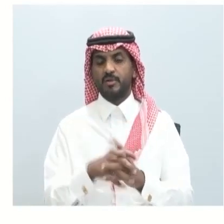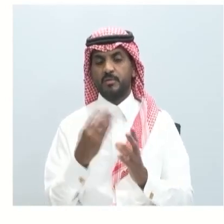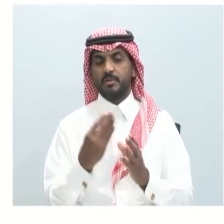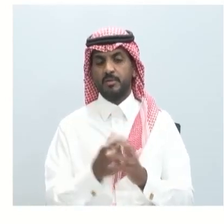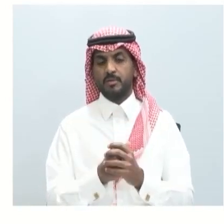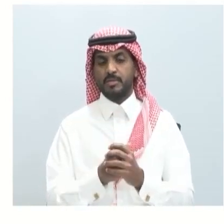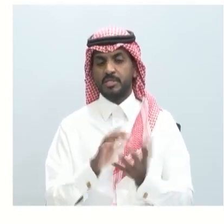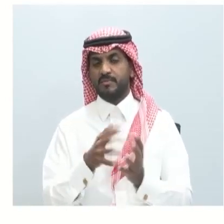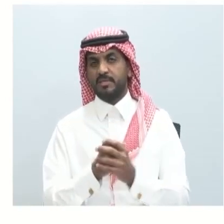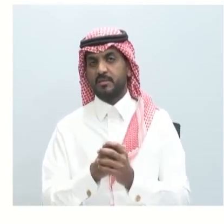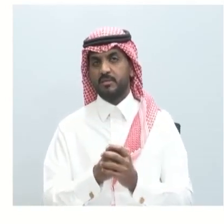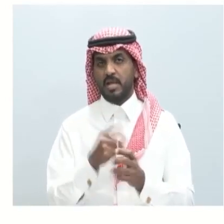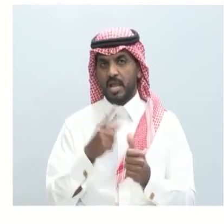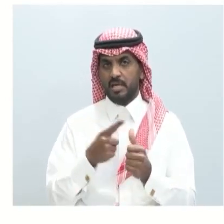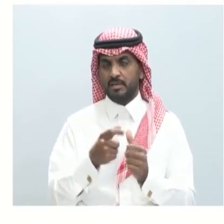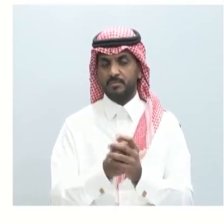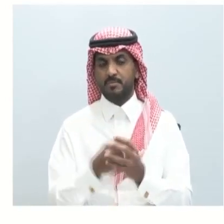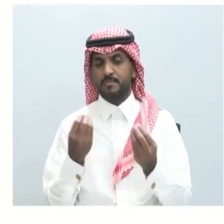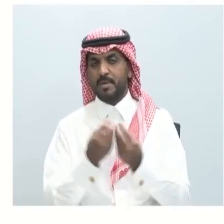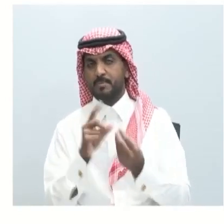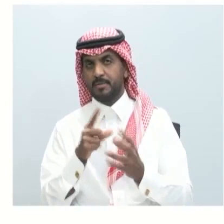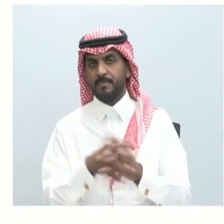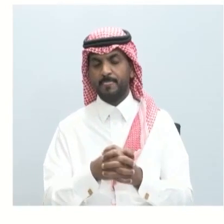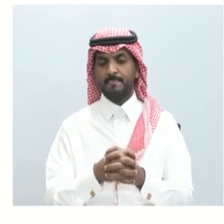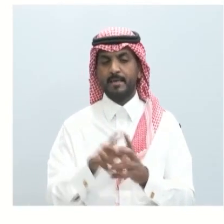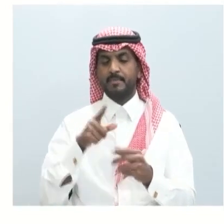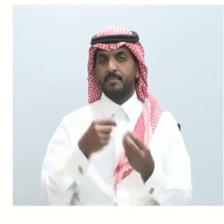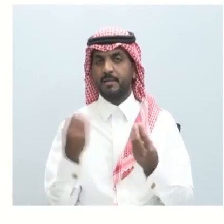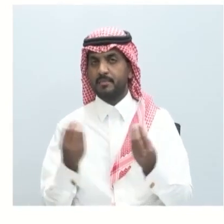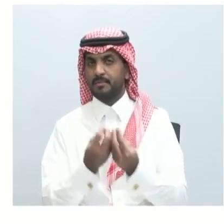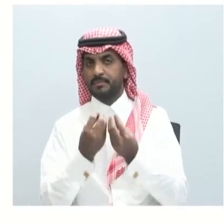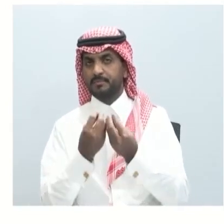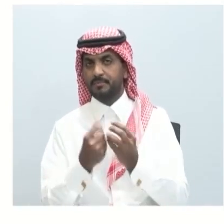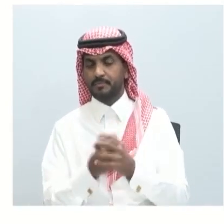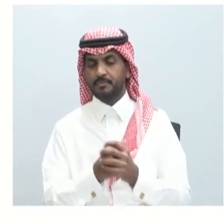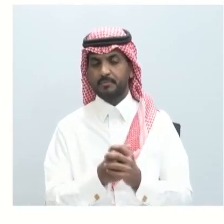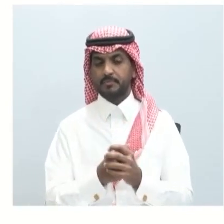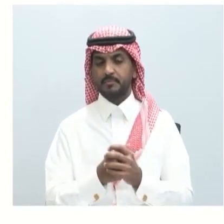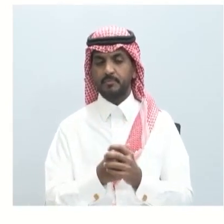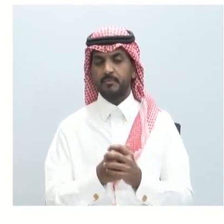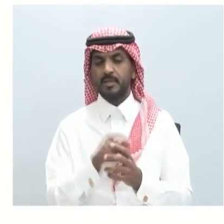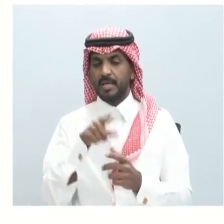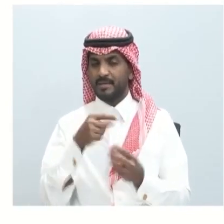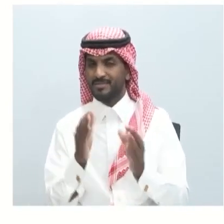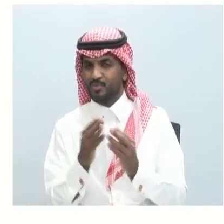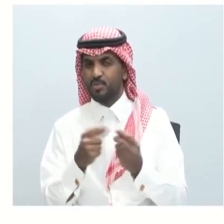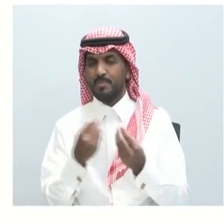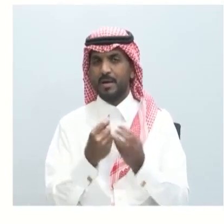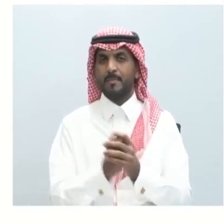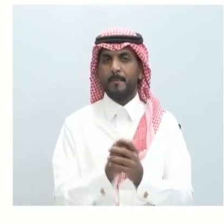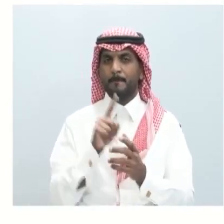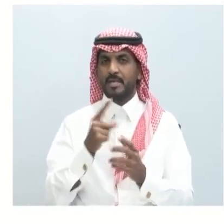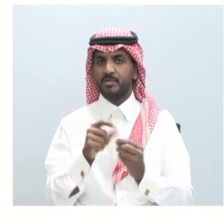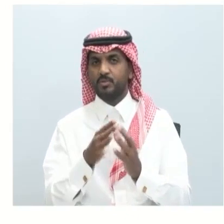نلاحظ ان صفه الاي كابيتال مرتبطه مع البي كابيتال الاي كابيتال مرتبطه مع البي كابيتال ايضا الاي سمول مرتبطه مع البي